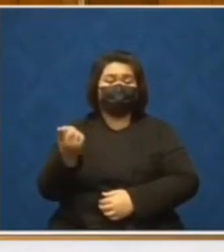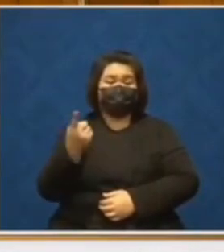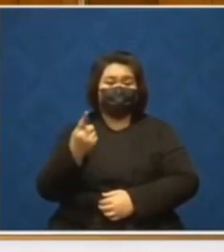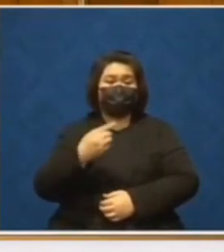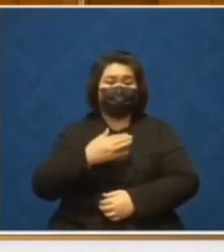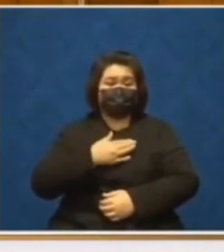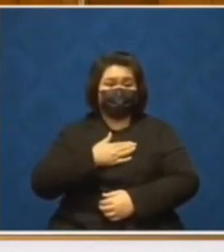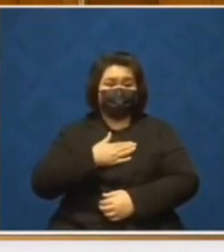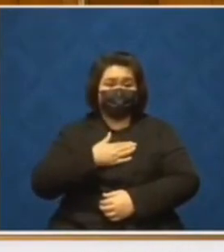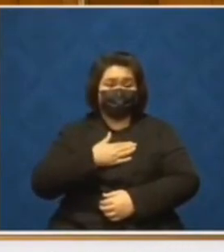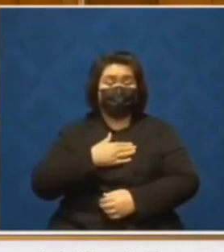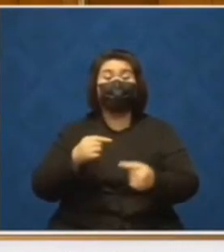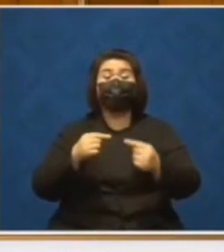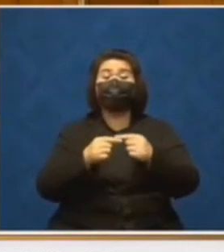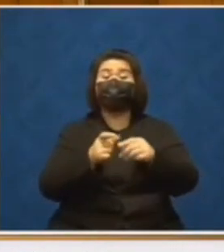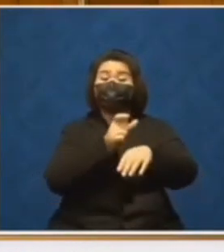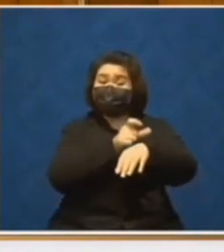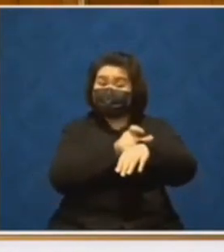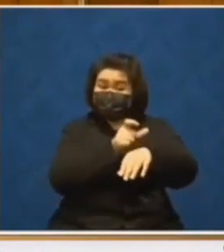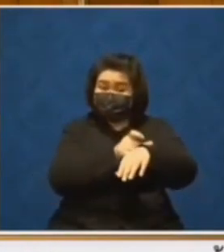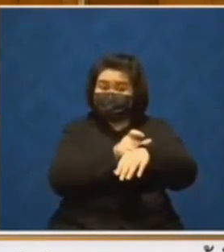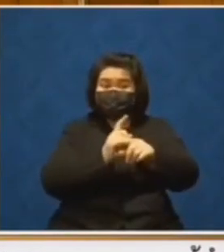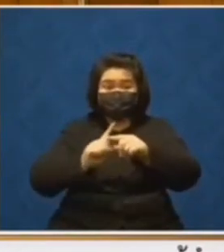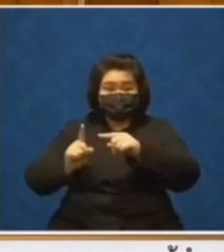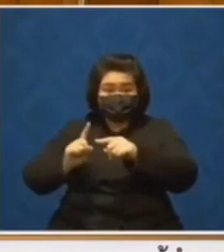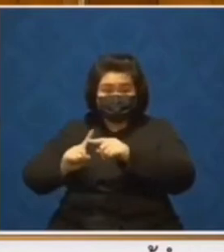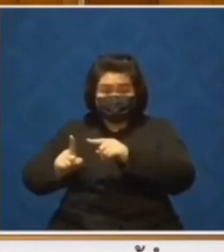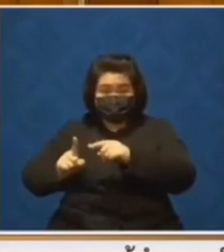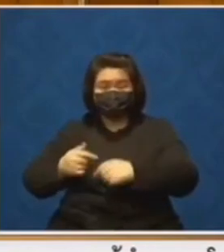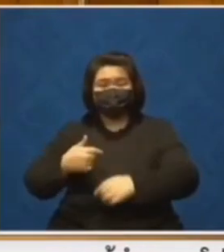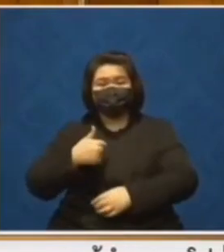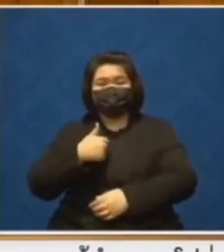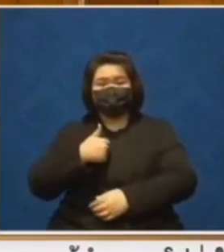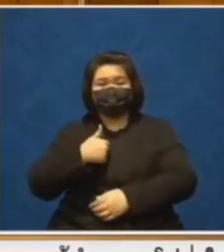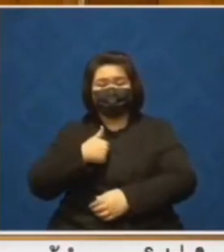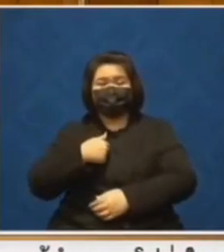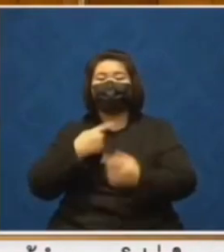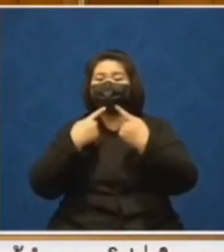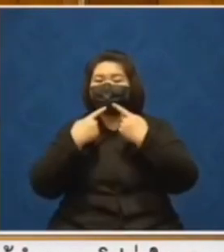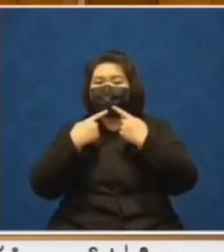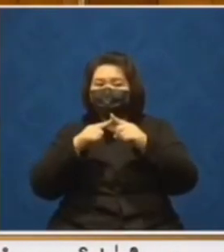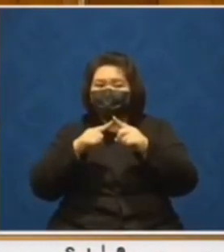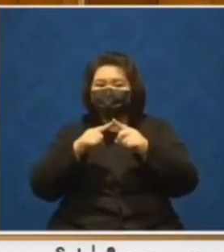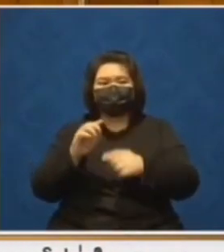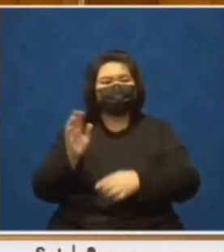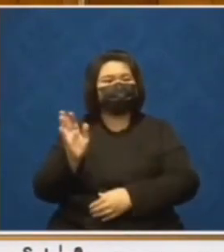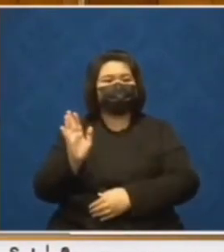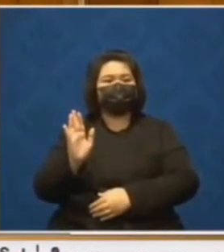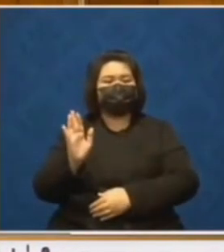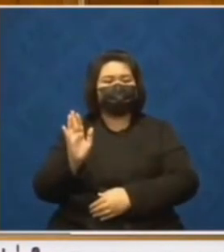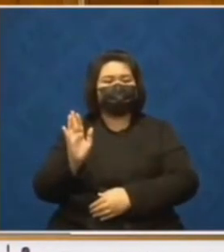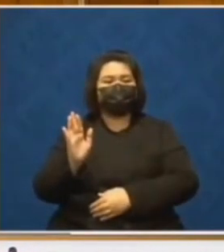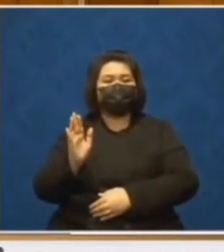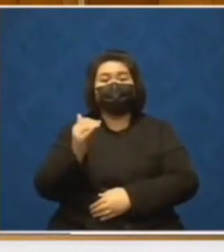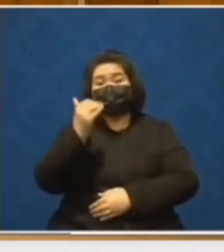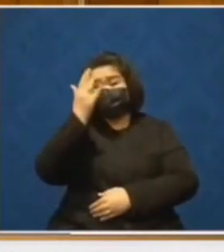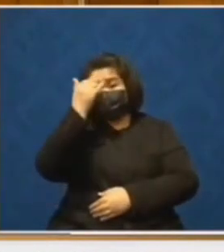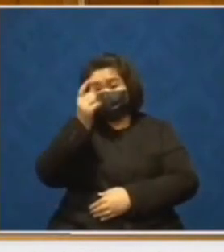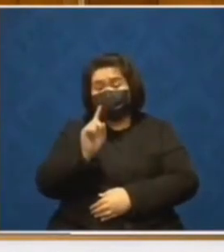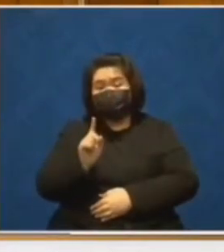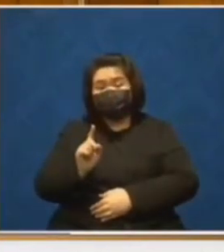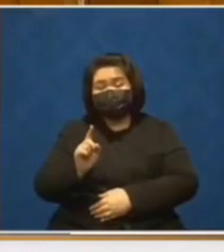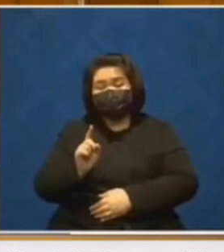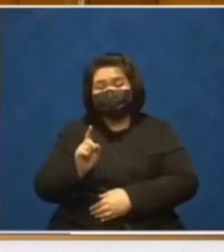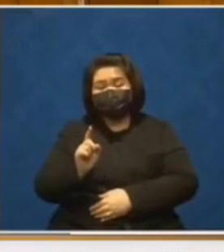ทั้งในเรื่องนาฬิกาทั้งหมดนี้นะครับผมไม่สามารถที่จะตอบได้เพราะว่าไม่อาจก้าวล่วงไป